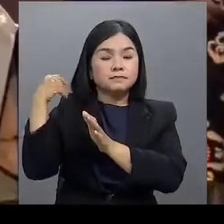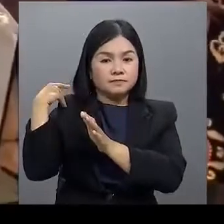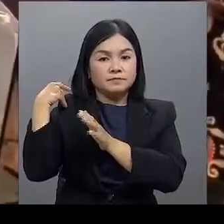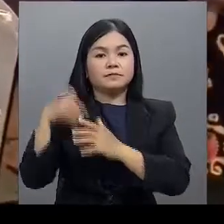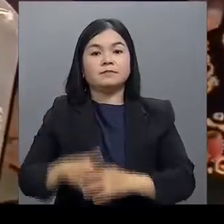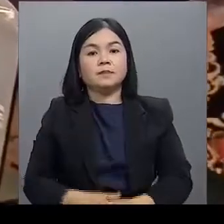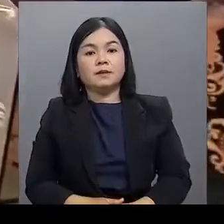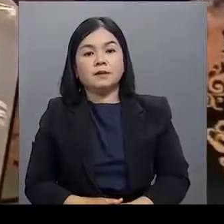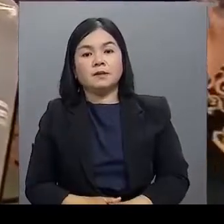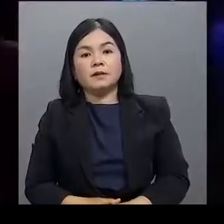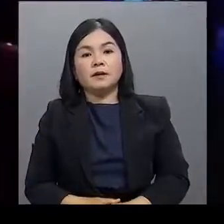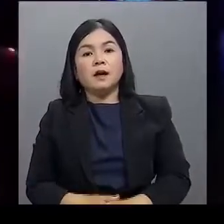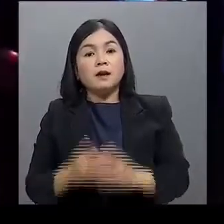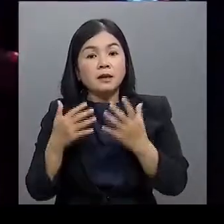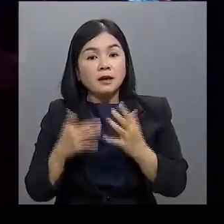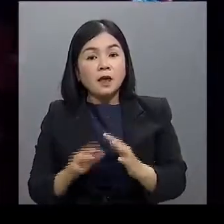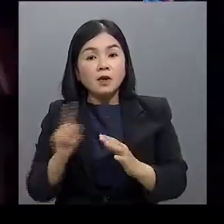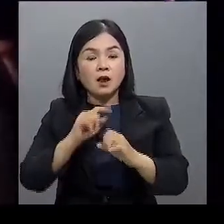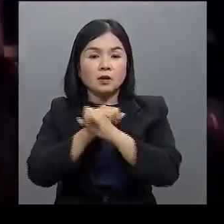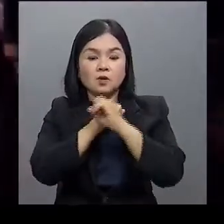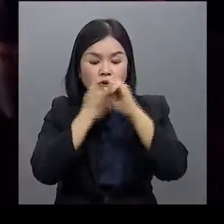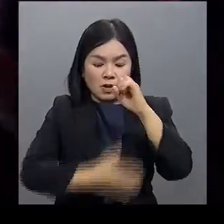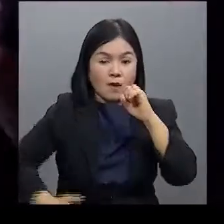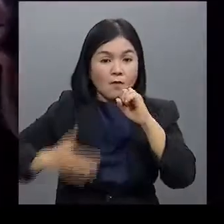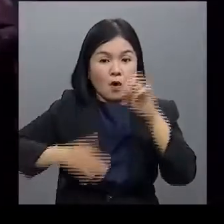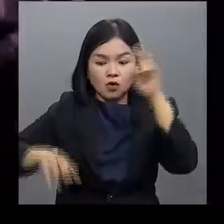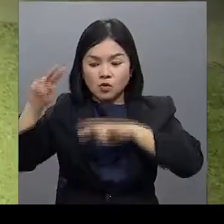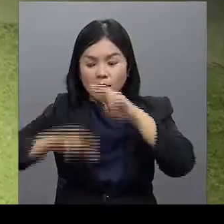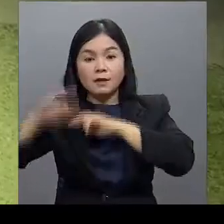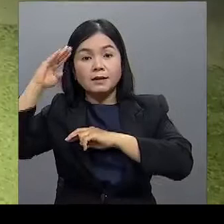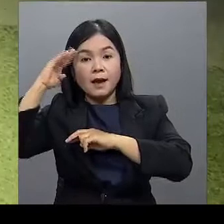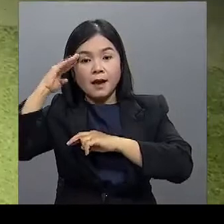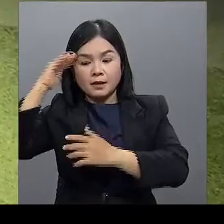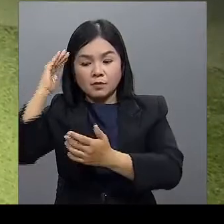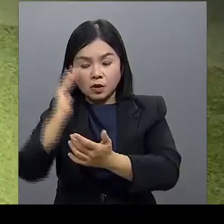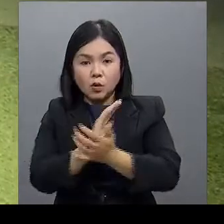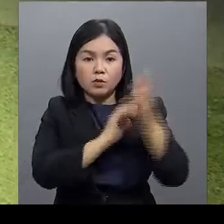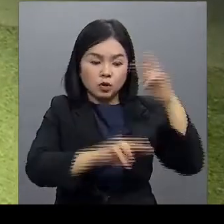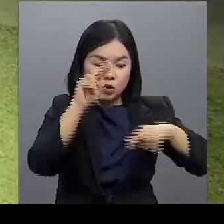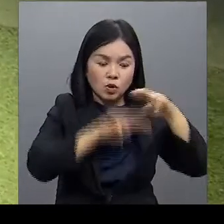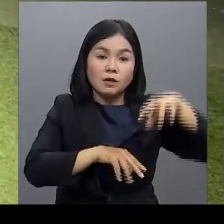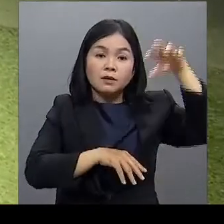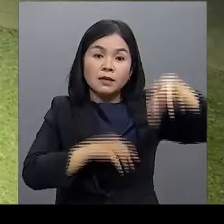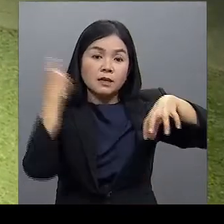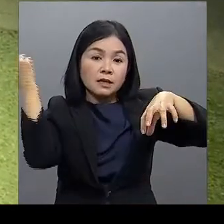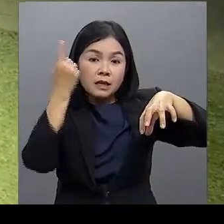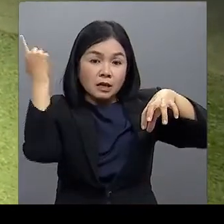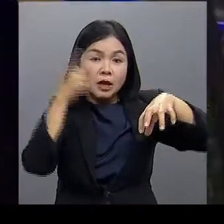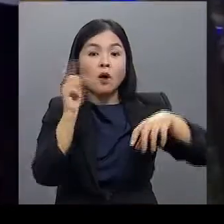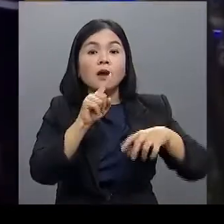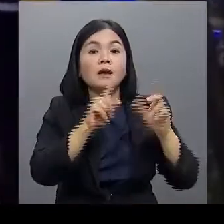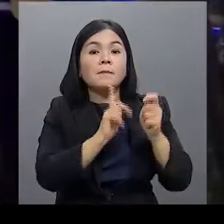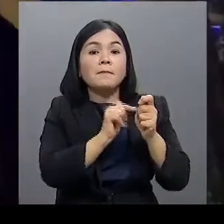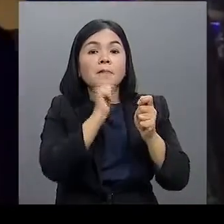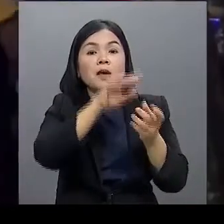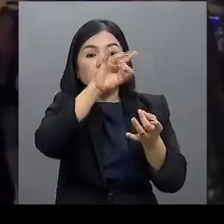ทางด้านของเจ้าหน้าที่สาธารณสุขฝ่ายปกครองทหารและตำรวจร่วมกันตรวจสอบสถานบันเทิงในอำเภอเมืองสุโขทัยหลังจากคณะกรรมการโร